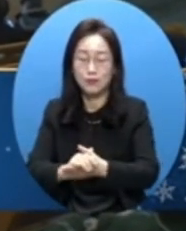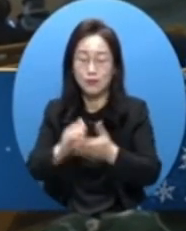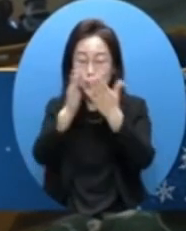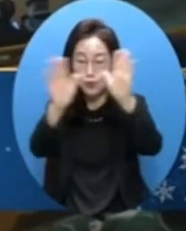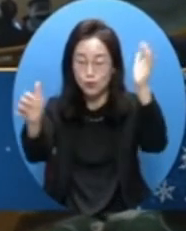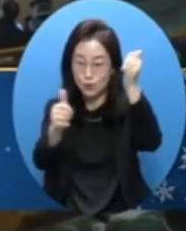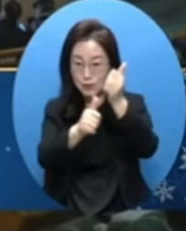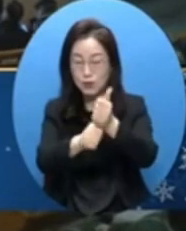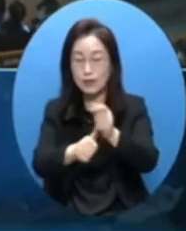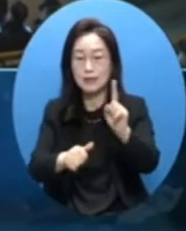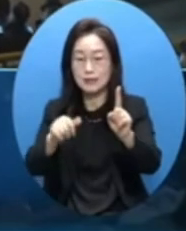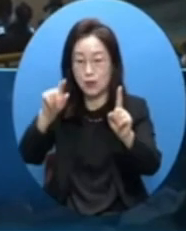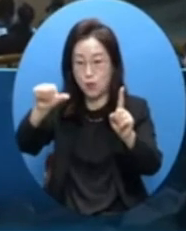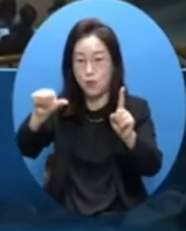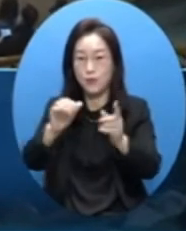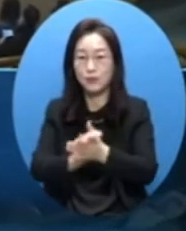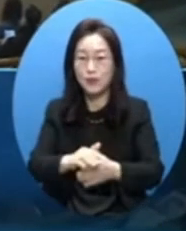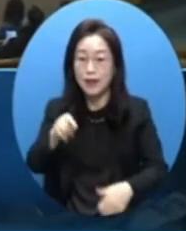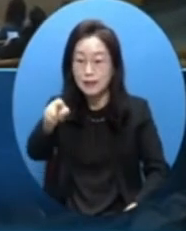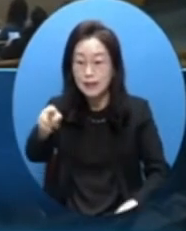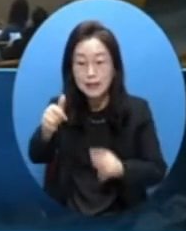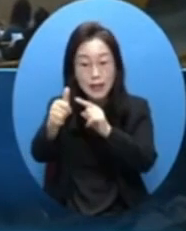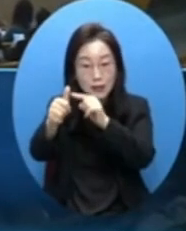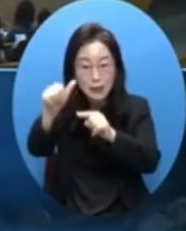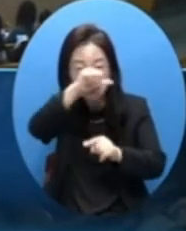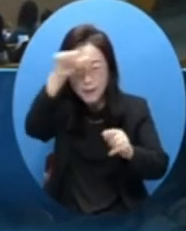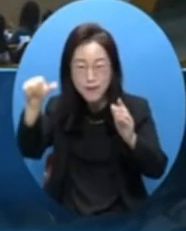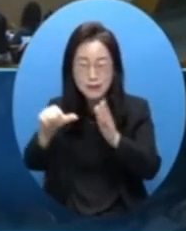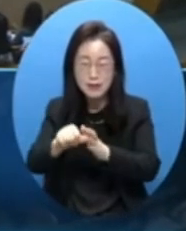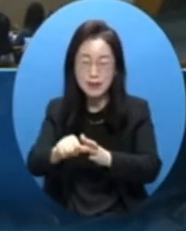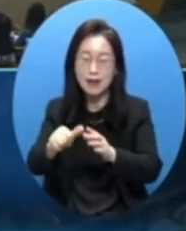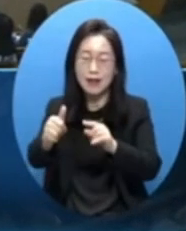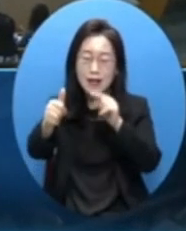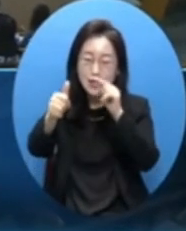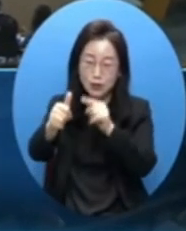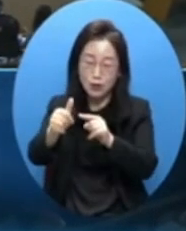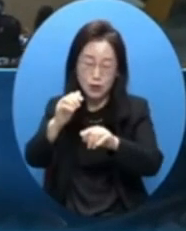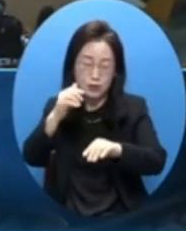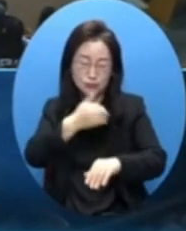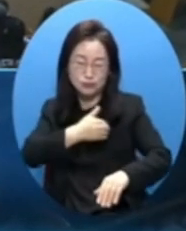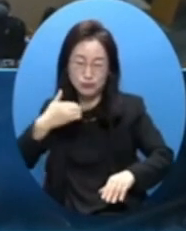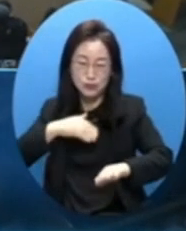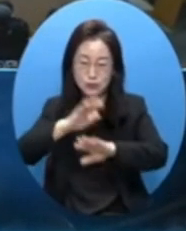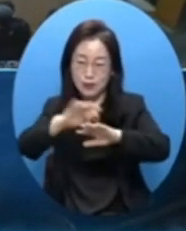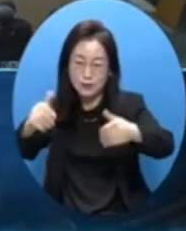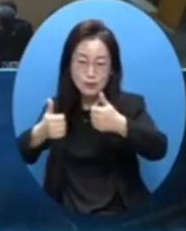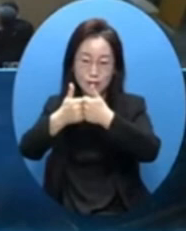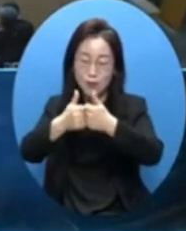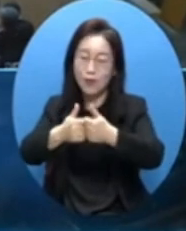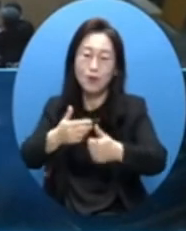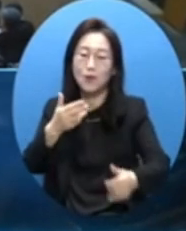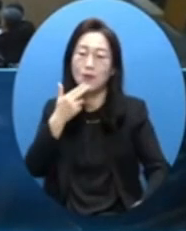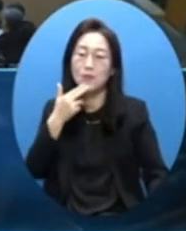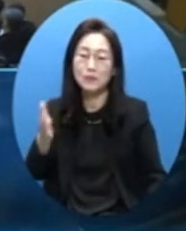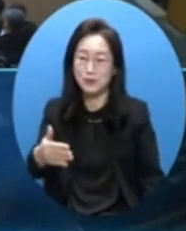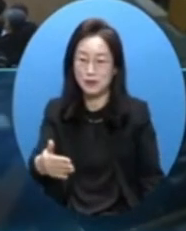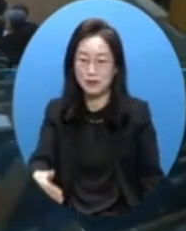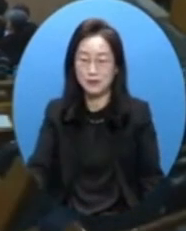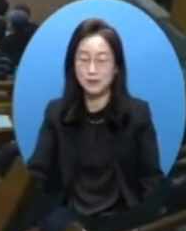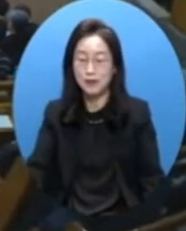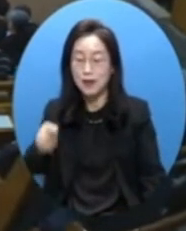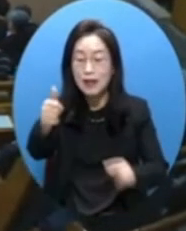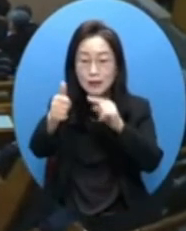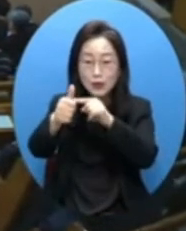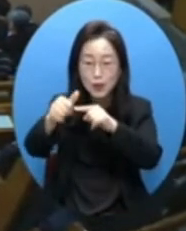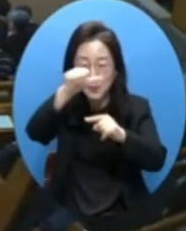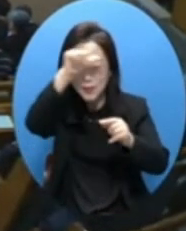1장 5절 말씀입니다. 내 평생에 너를 능히 대적할 자가 없으리니. 내